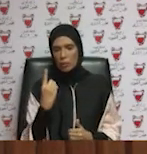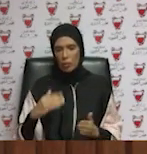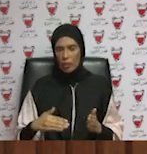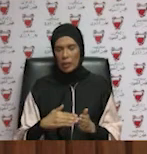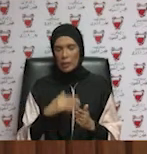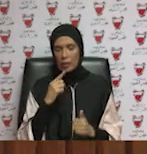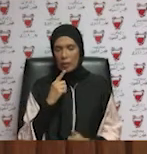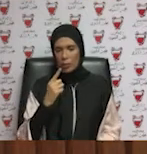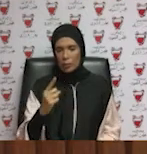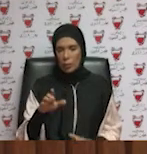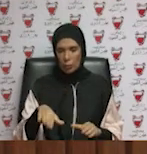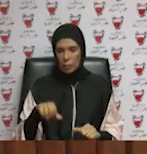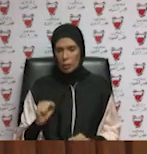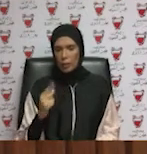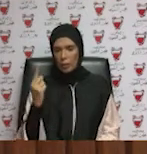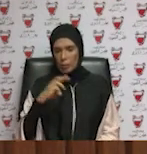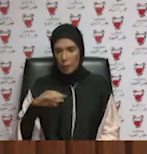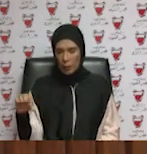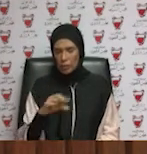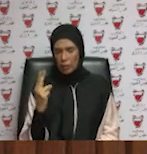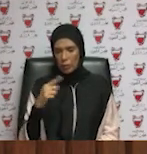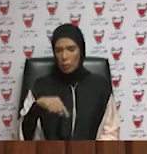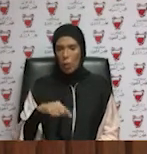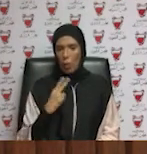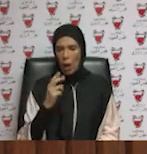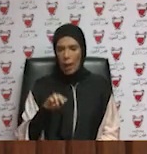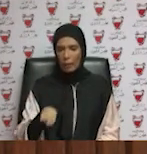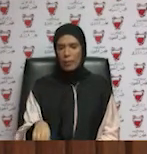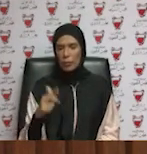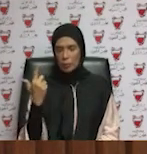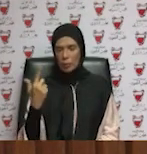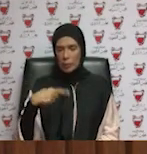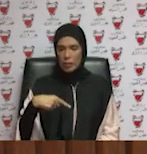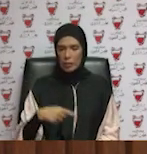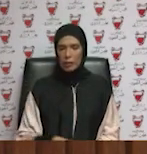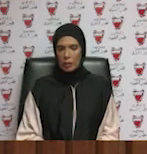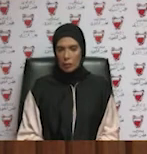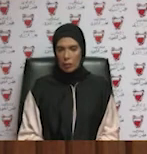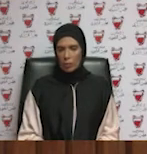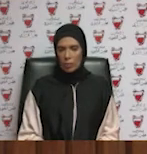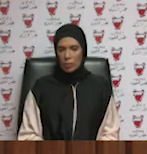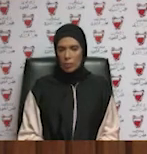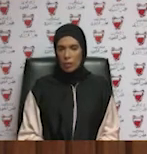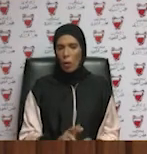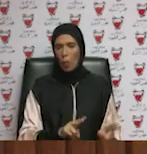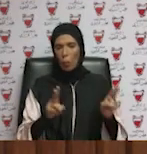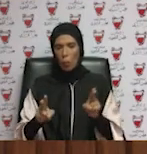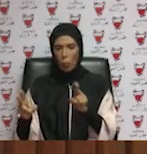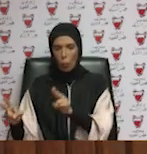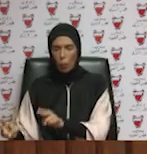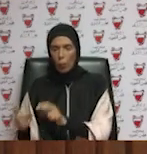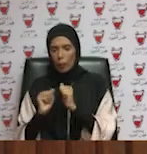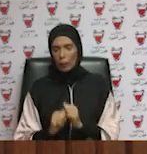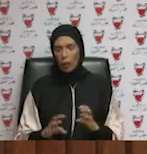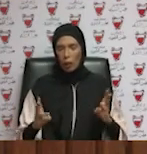للسنة المالية المنتهية في 31 ديسمبر 2017 وكشف المناقلات من حساب تقديرات